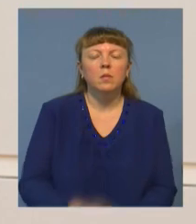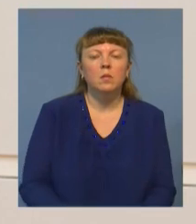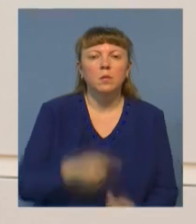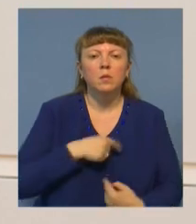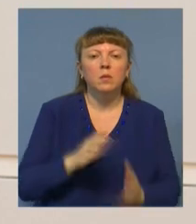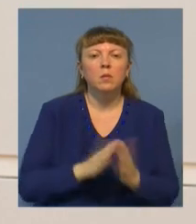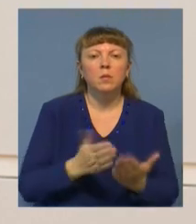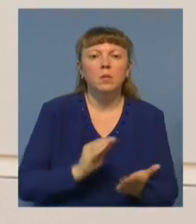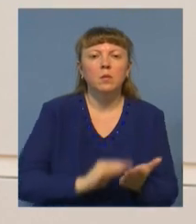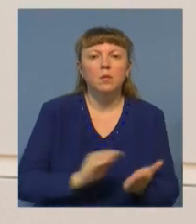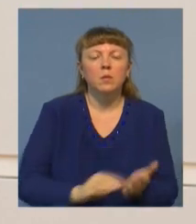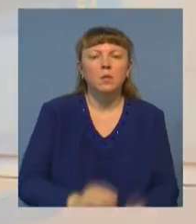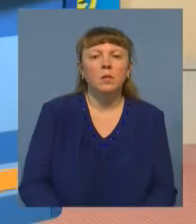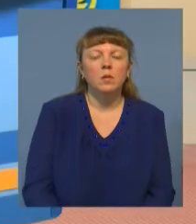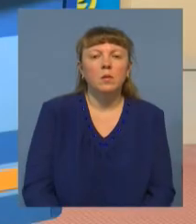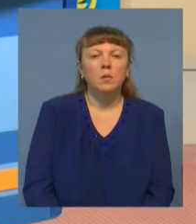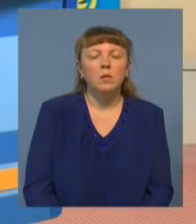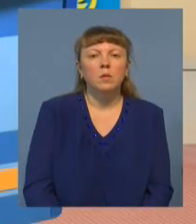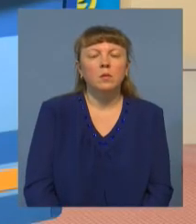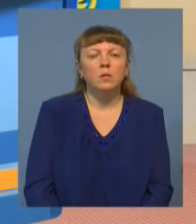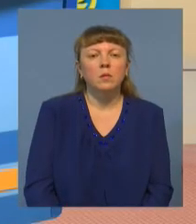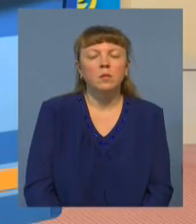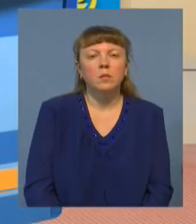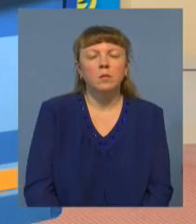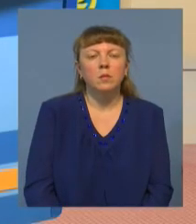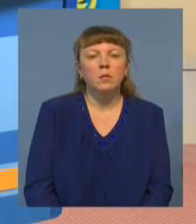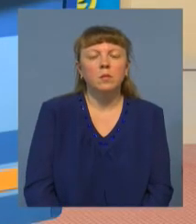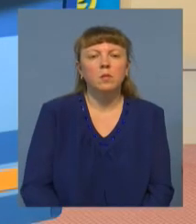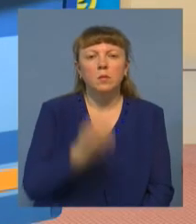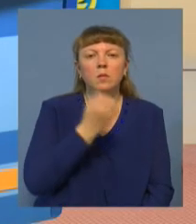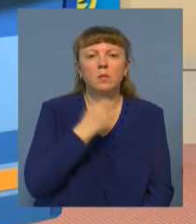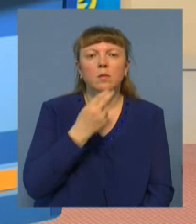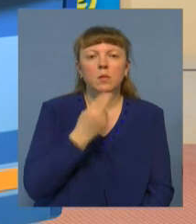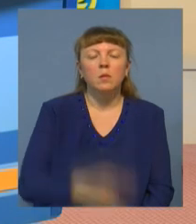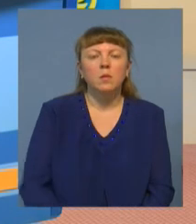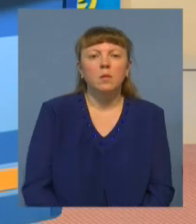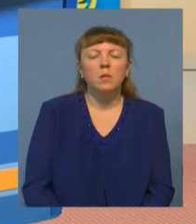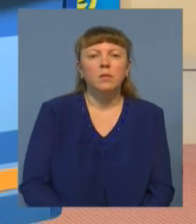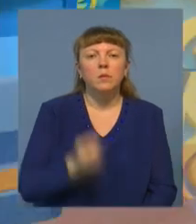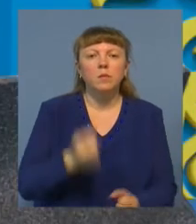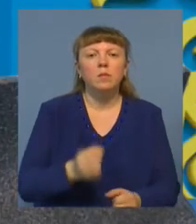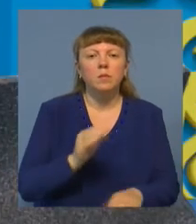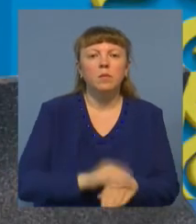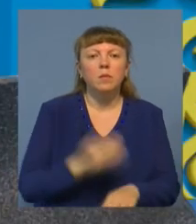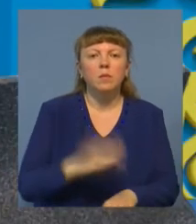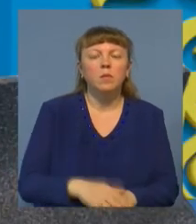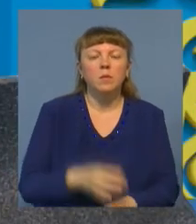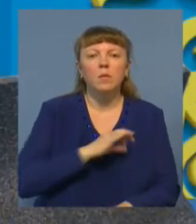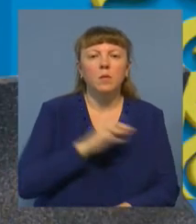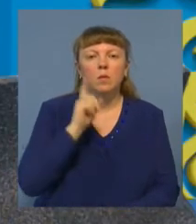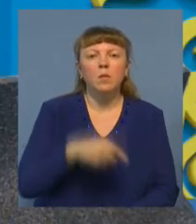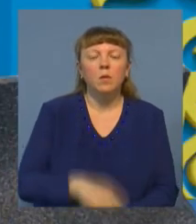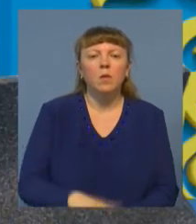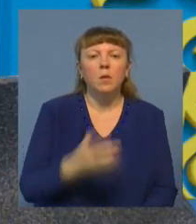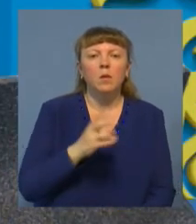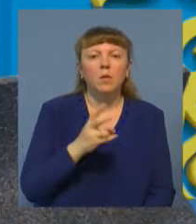трудовой книжкой, записью в трудовой книжке. Что ж, спасибо большое вам за участие в нашем эфире. Сегодня мы говорили об установлении фактов, имеющих юридическое значение. У нас в